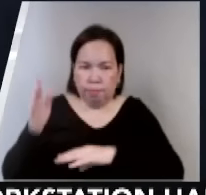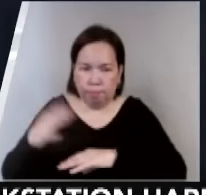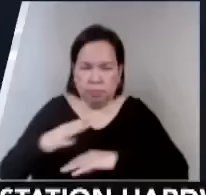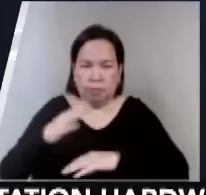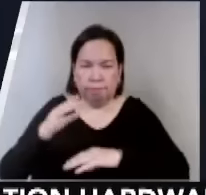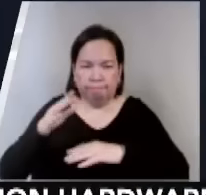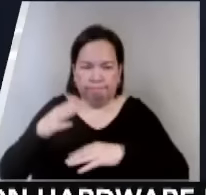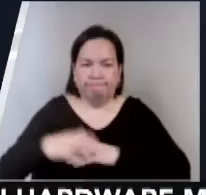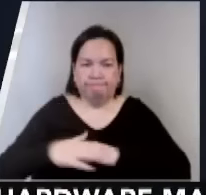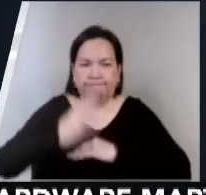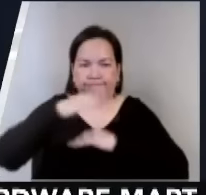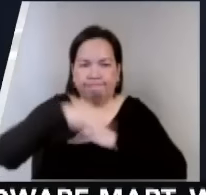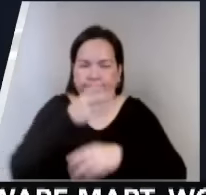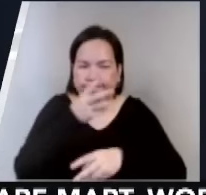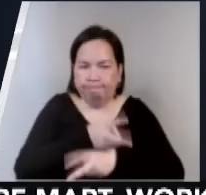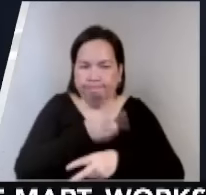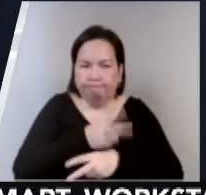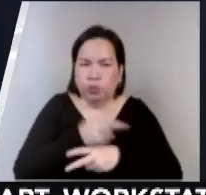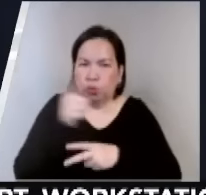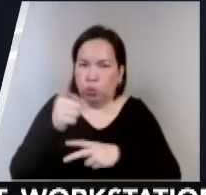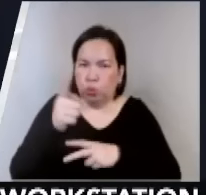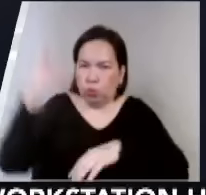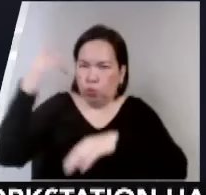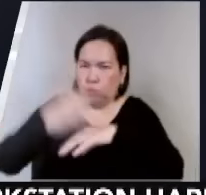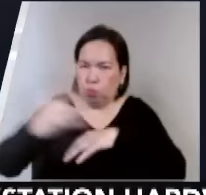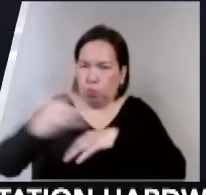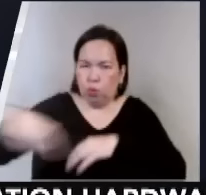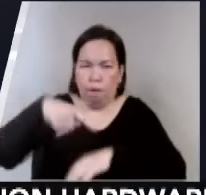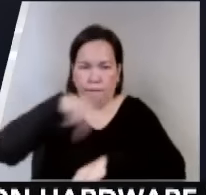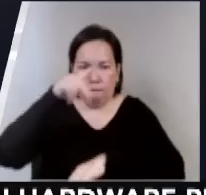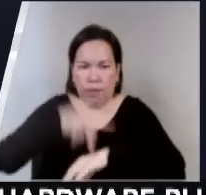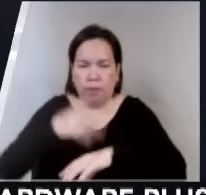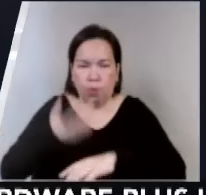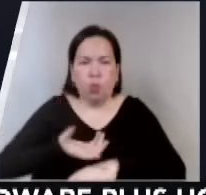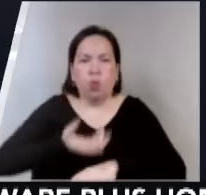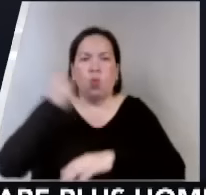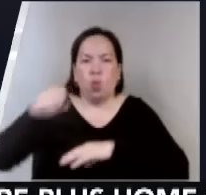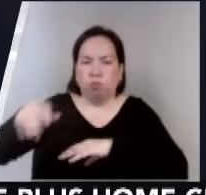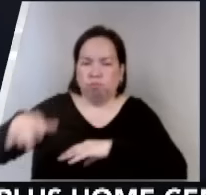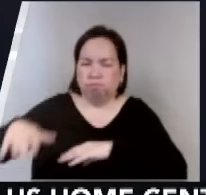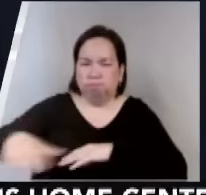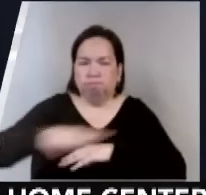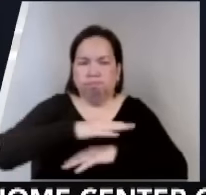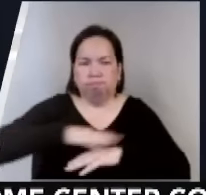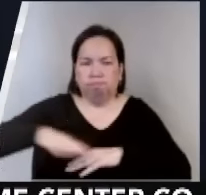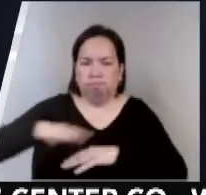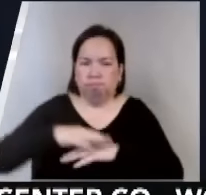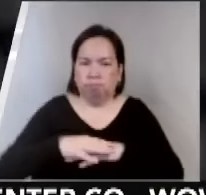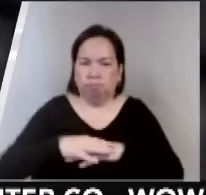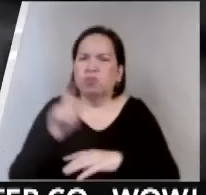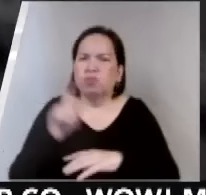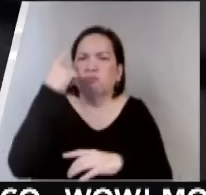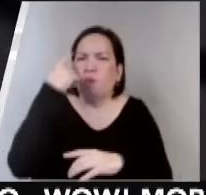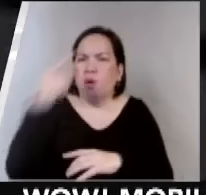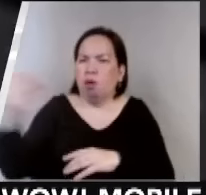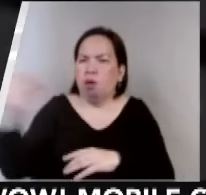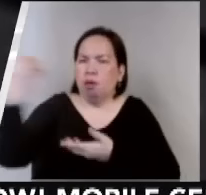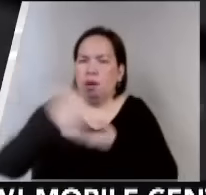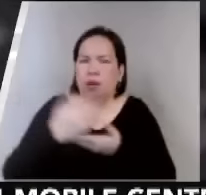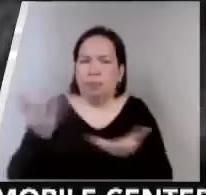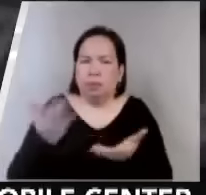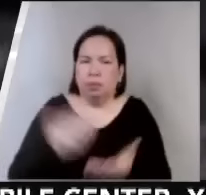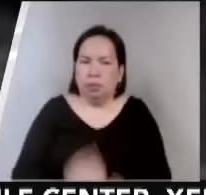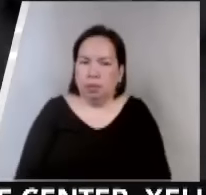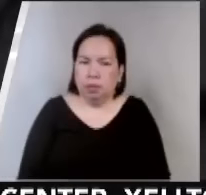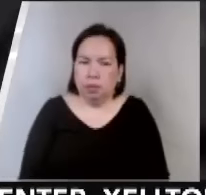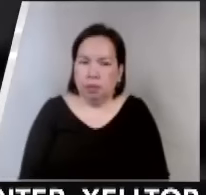Magbanua. You are sailing within the Philippine Exclusive Economic Zone. What is your intention? Philippine Coast Guard,